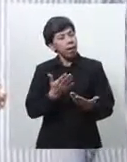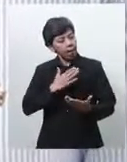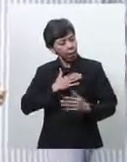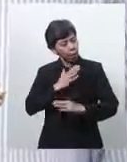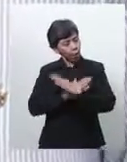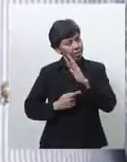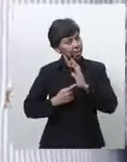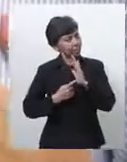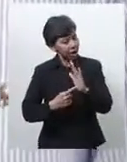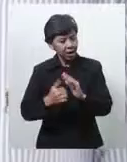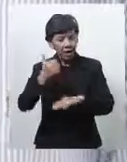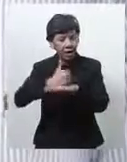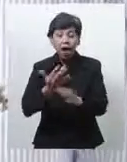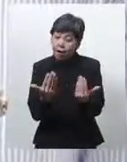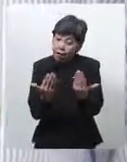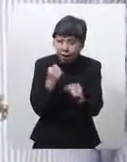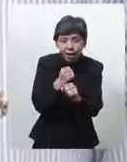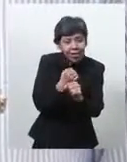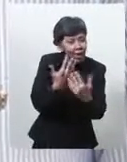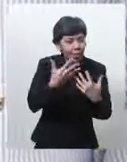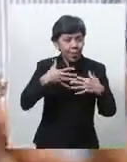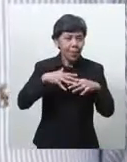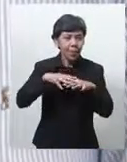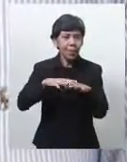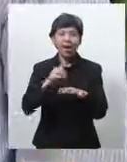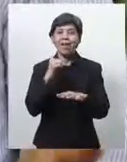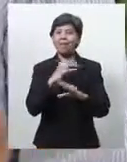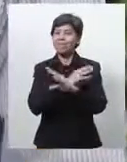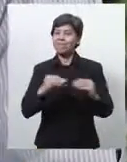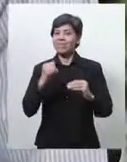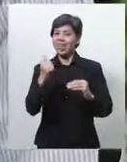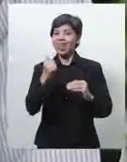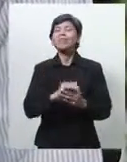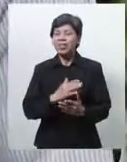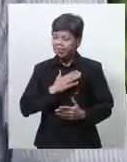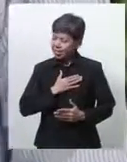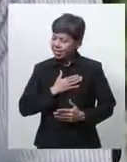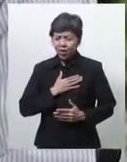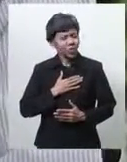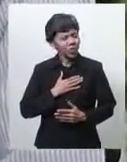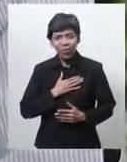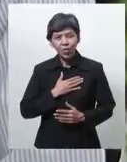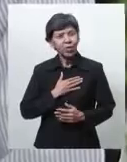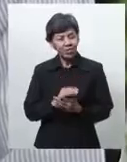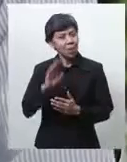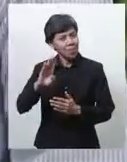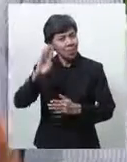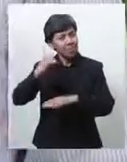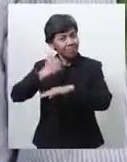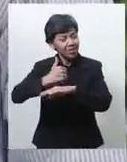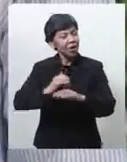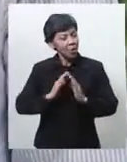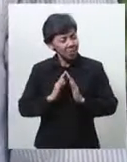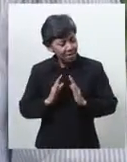ก่อนที่เขาจะสามารถเข้ามาทำงานร่วมกับทุกๆคนได้ค่ะเพราะฉะนั้นเนี่ยต้องขอขอบคุณทางพี่เจ้าของร้านมากเลยค่ะที่เปิด